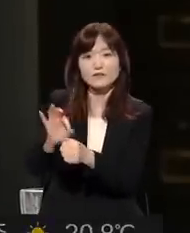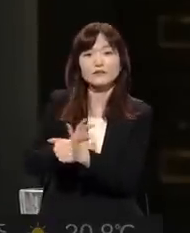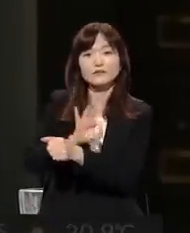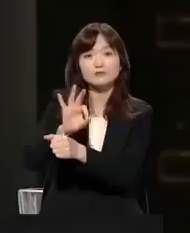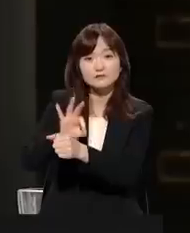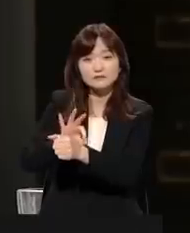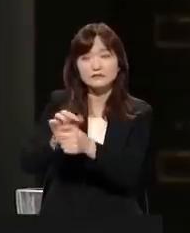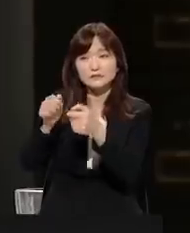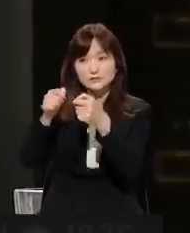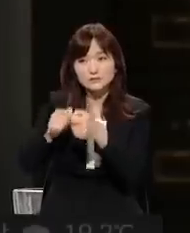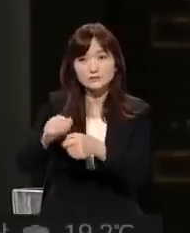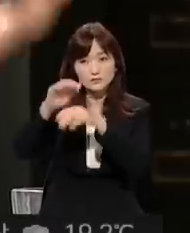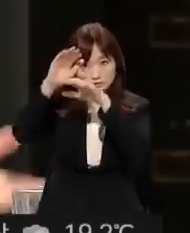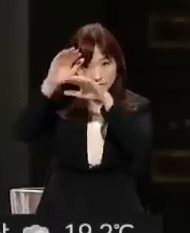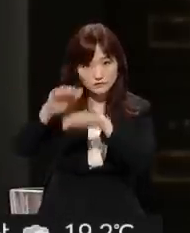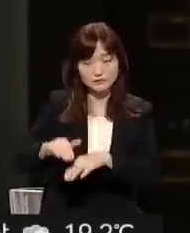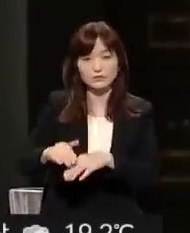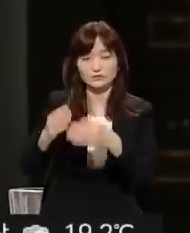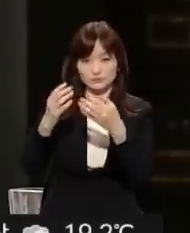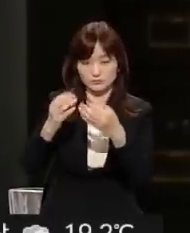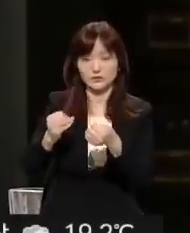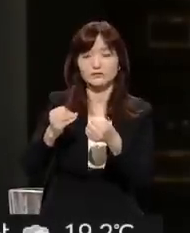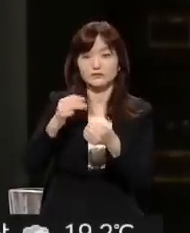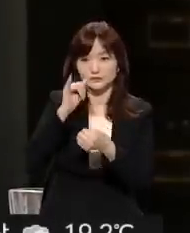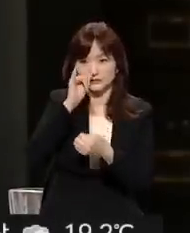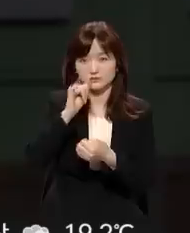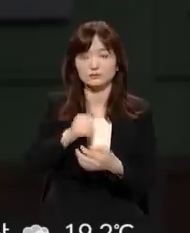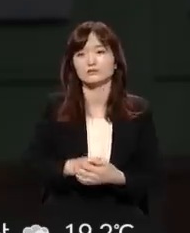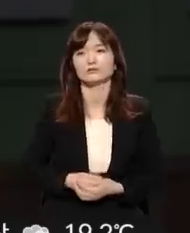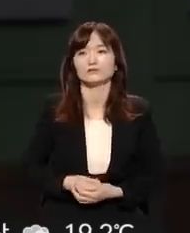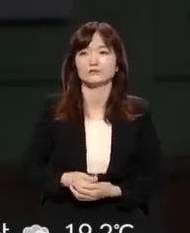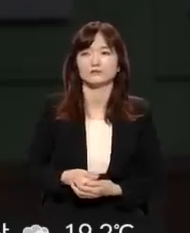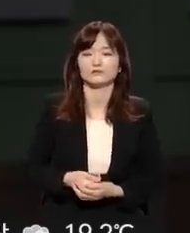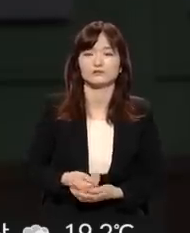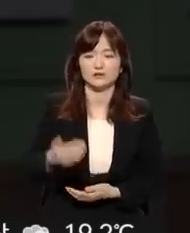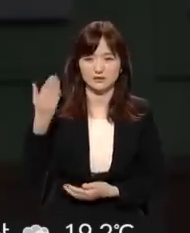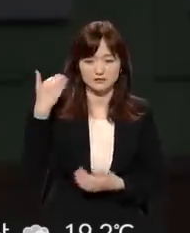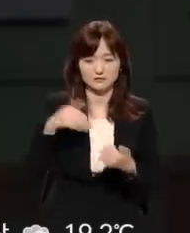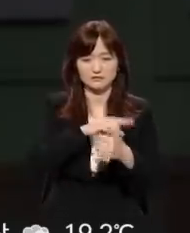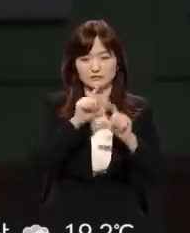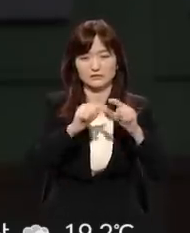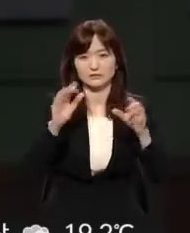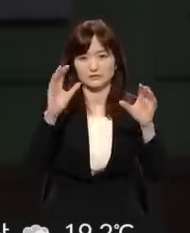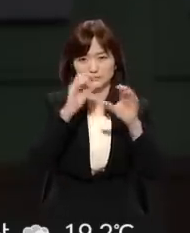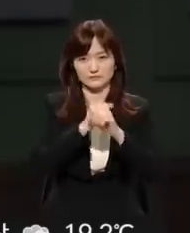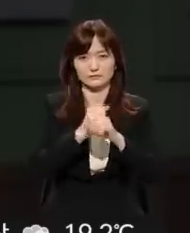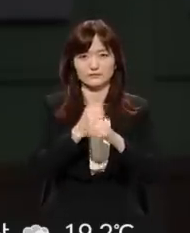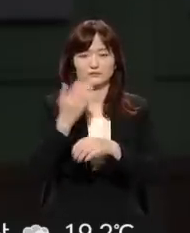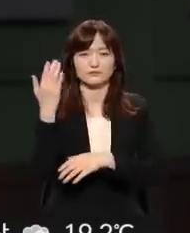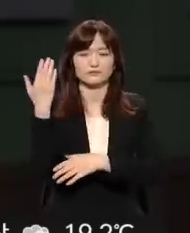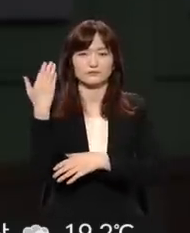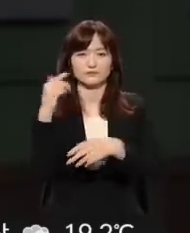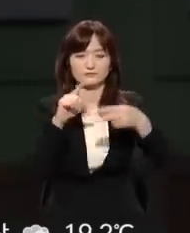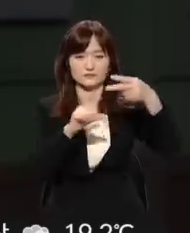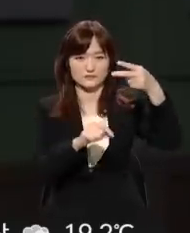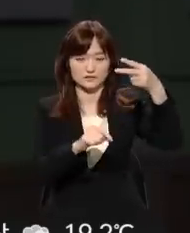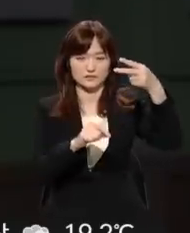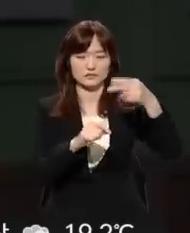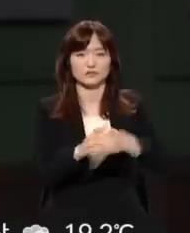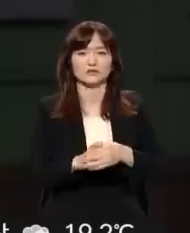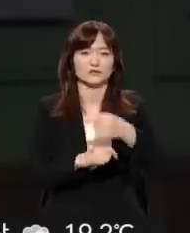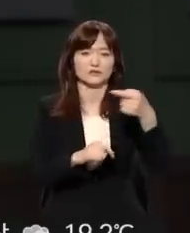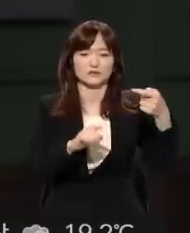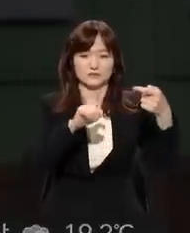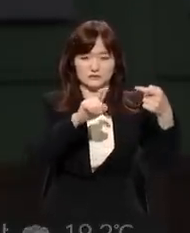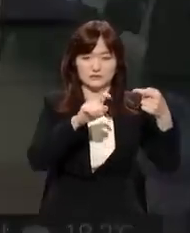더 구체적인 내용이 많이 나왔어요. 네, 일단 당시 상황부터 좀 정리를 해드리자면요. 지난해 2월 영하 10도 날씨였습니다. 이때